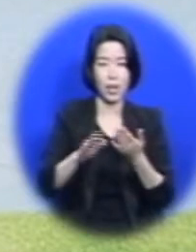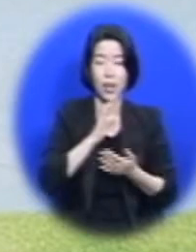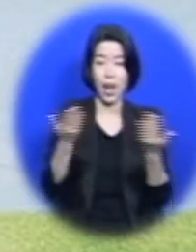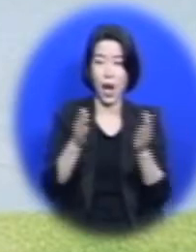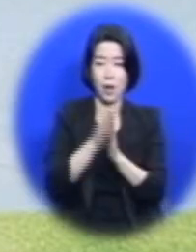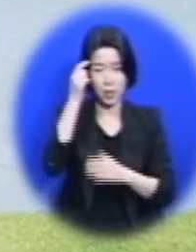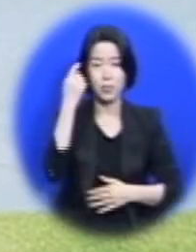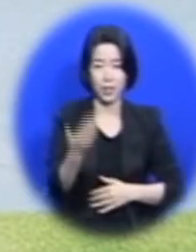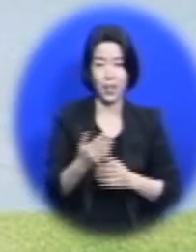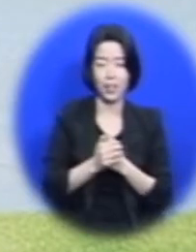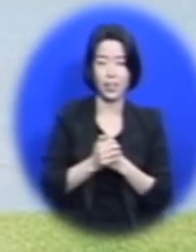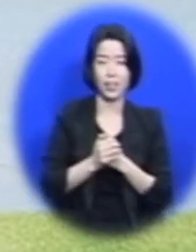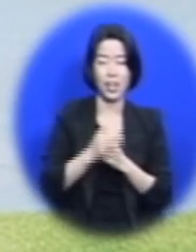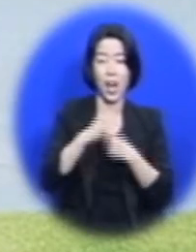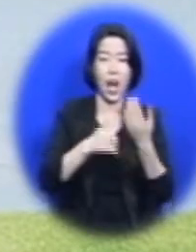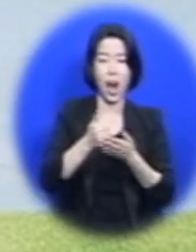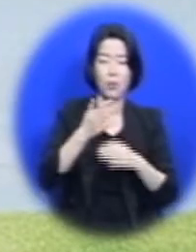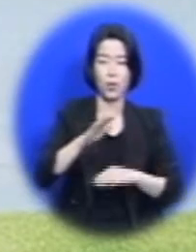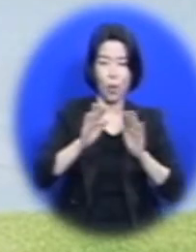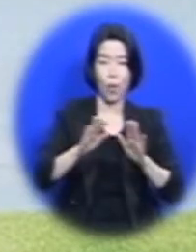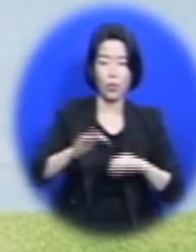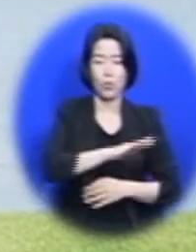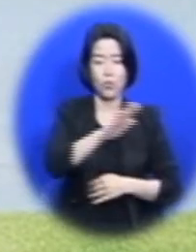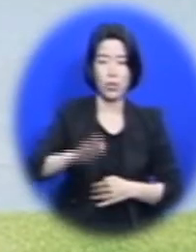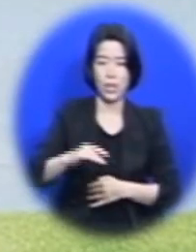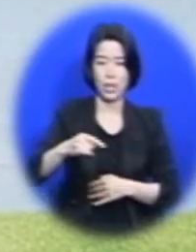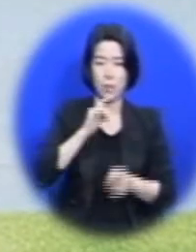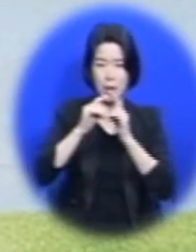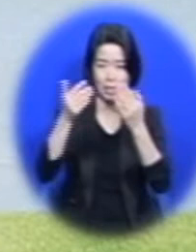아멘입니까? 네. 하나님은 오늘 우리에게 말씀하고 계세요.